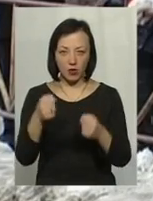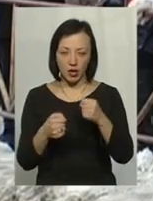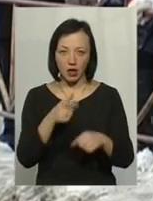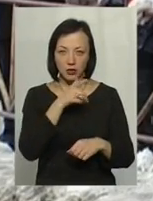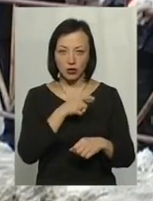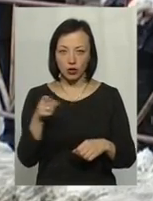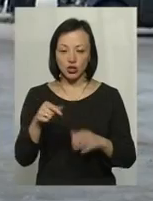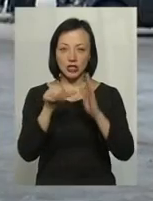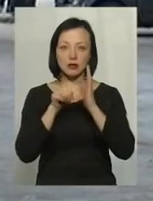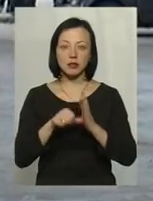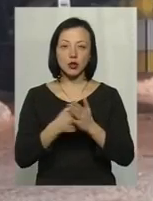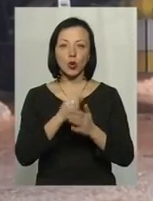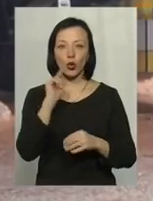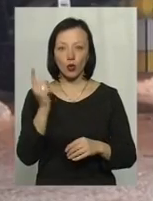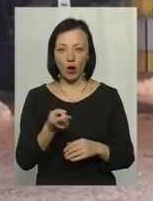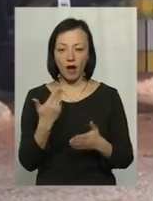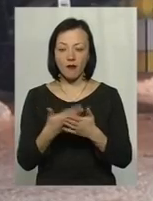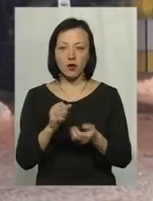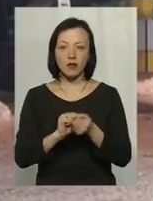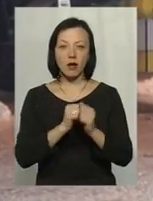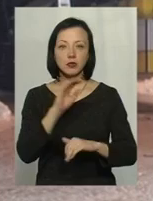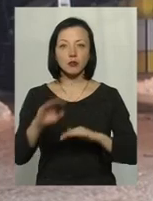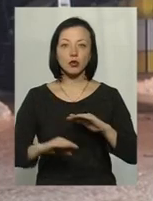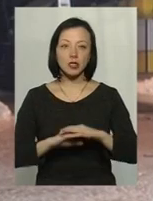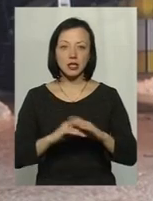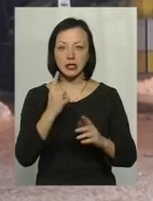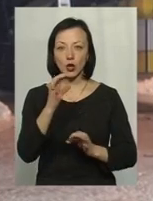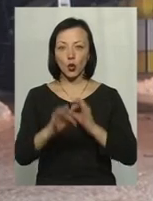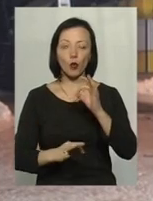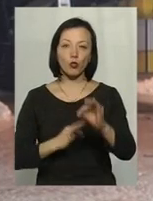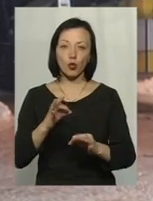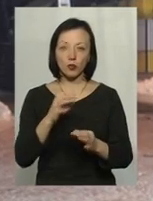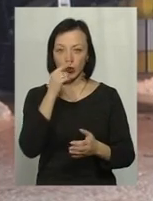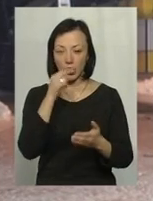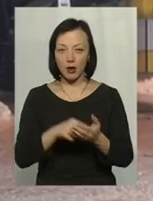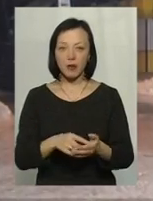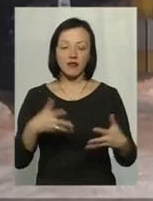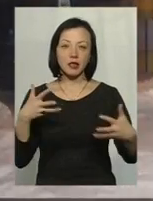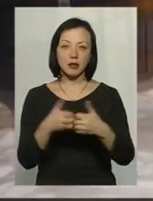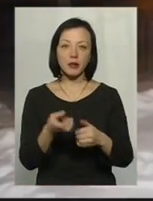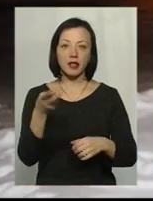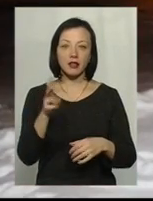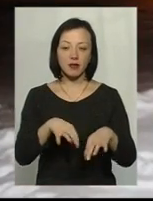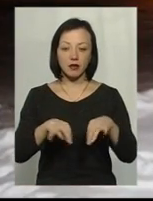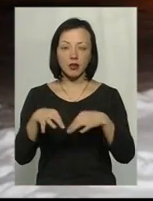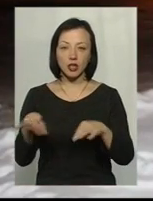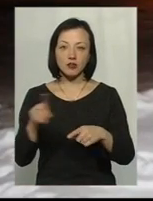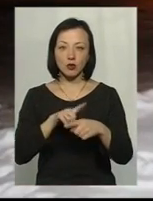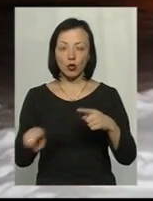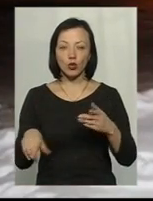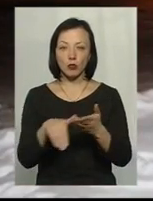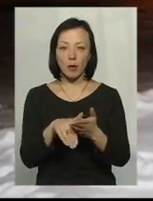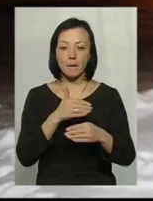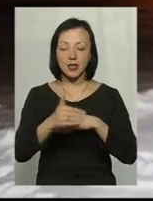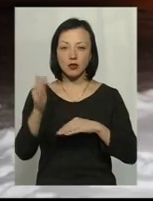від 6 місяців до року. А от в Кам'янці-Подільському за добу в ДТП потрапили дві карети швидкої допомоги. Пізно ввечері